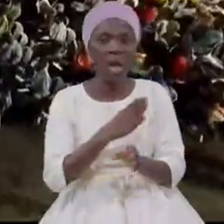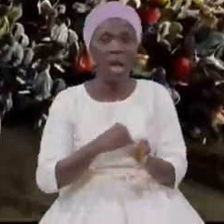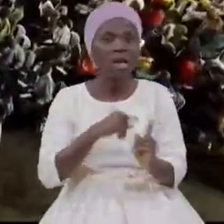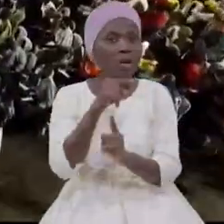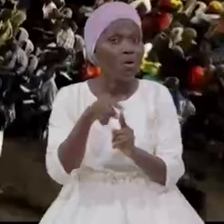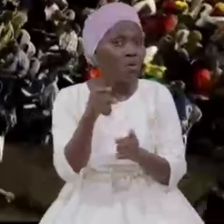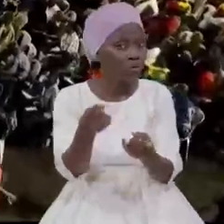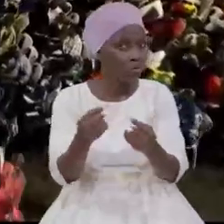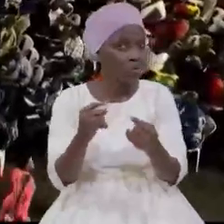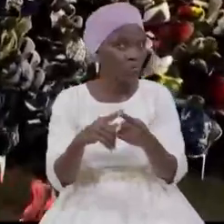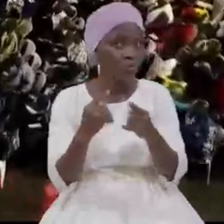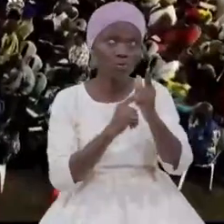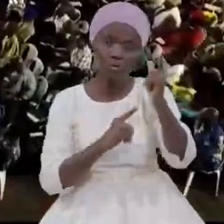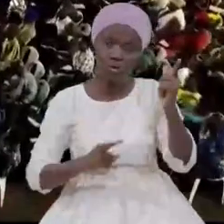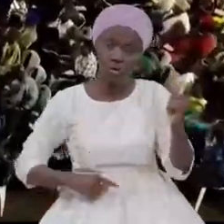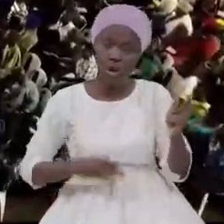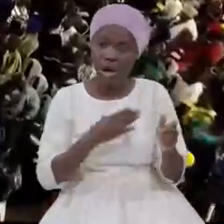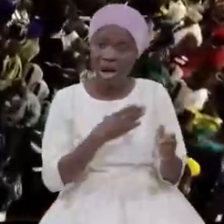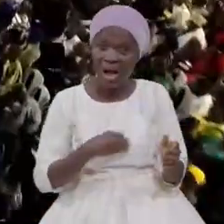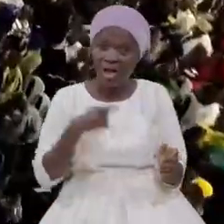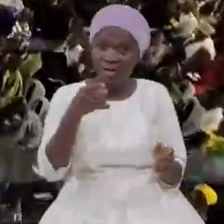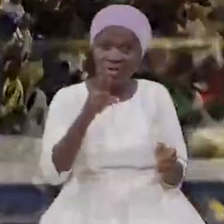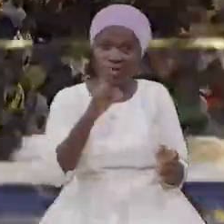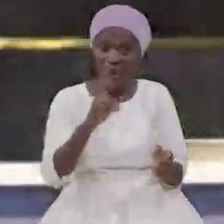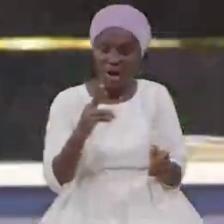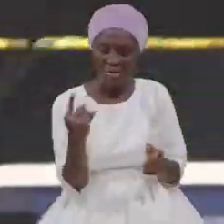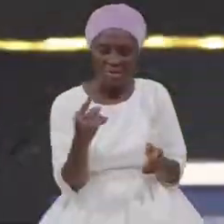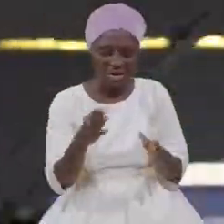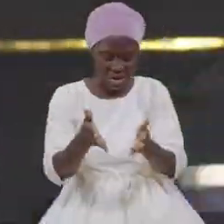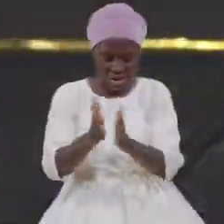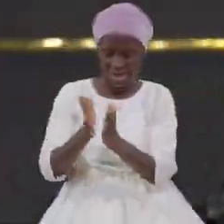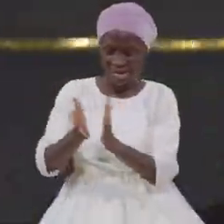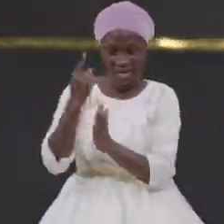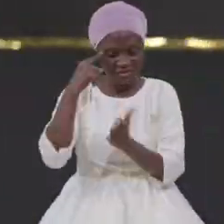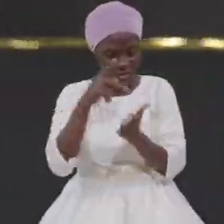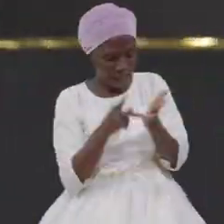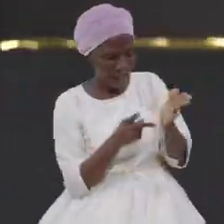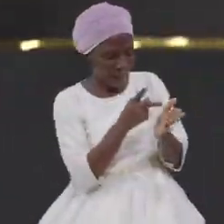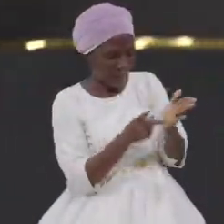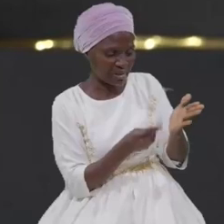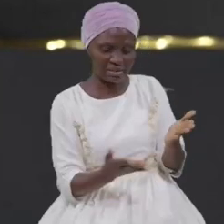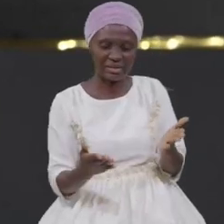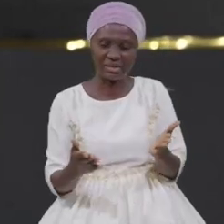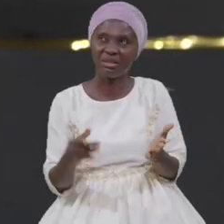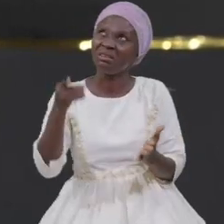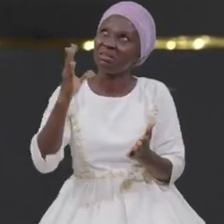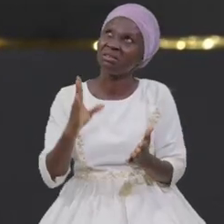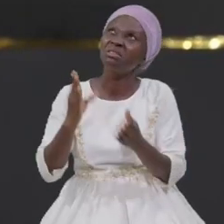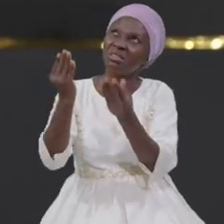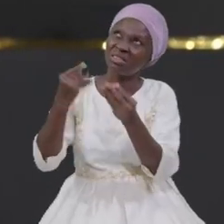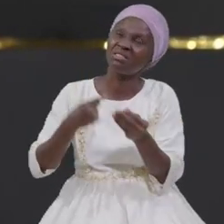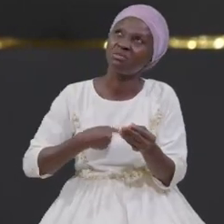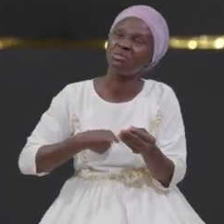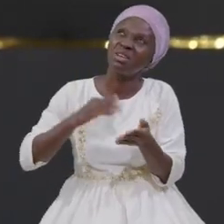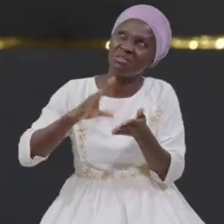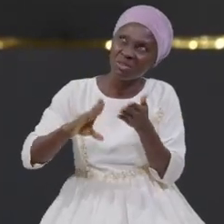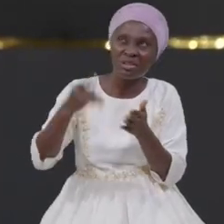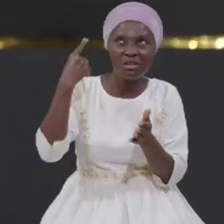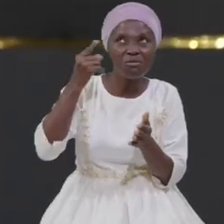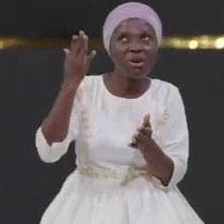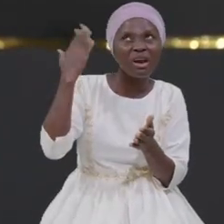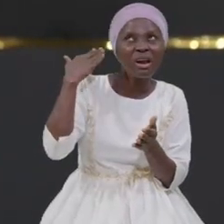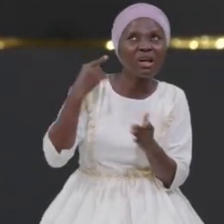Seigneur et tu ne demandes pas ces choses partielles, oh Seigneur, donne-moi le pardon pour la semaine